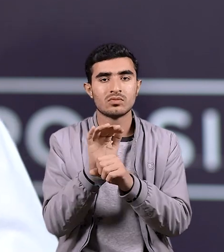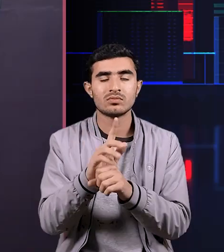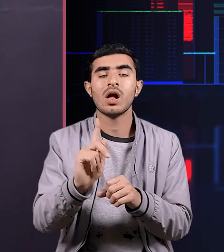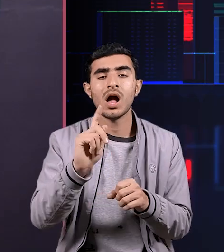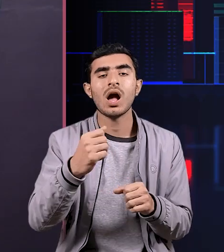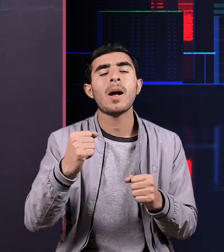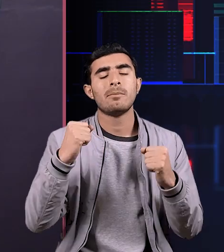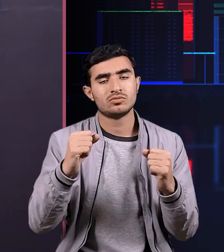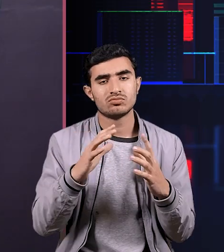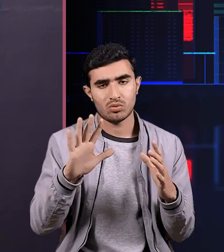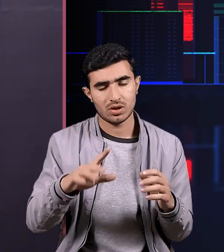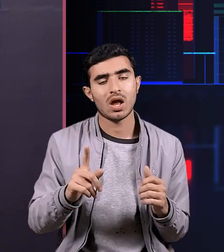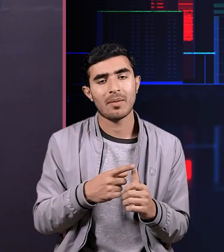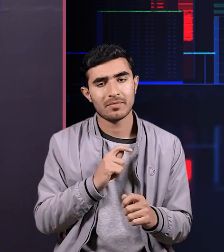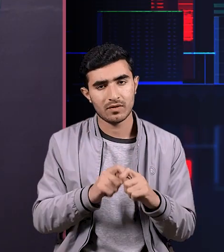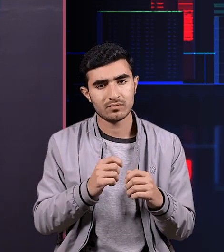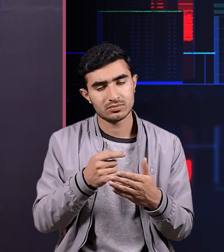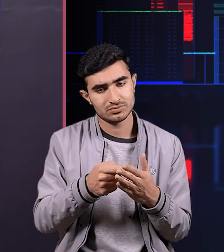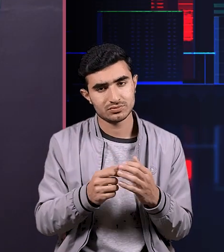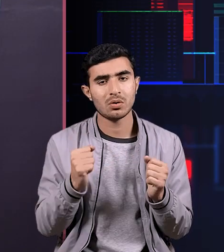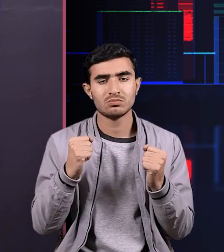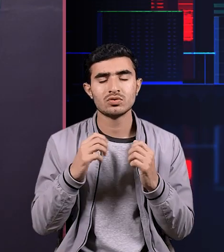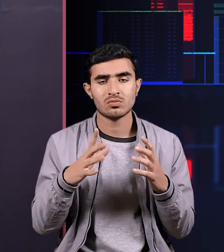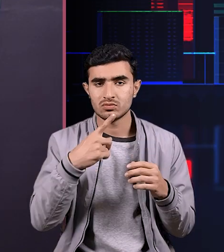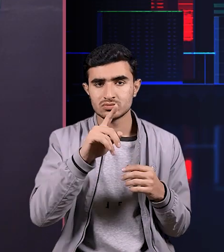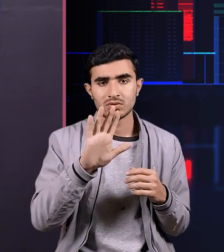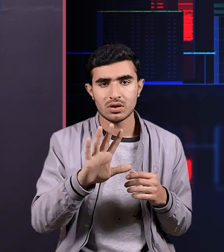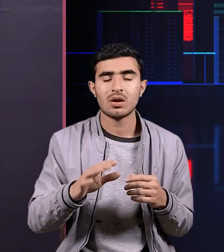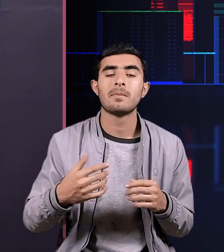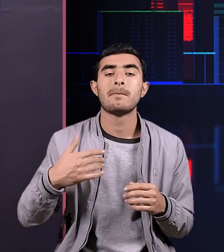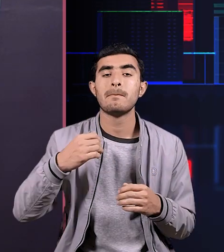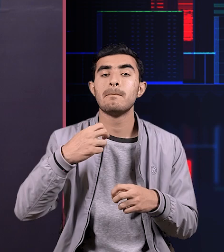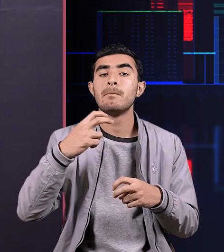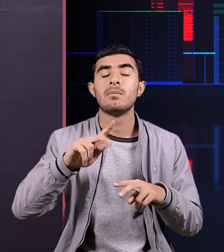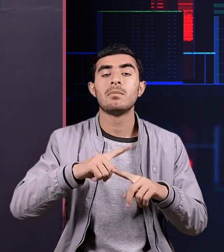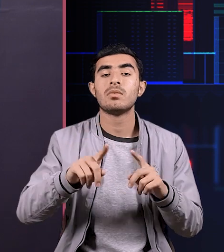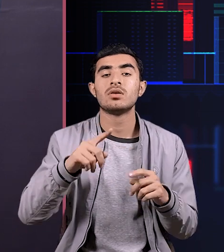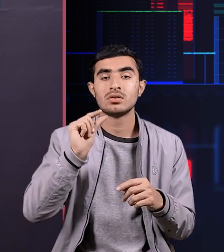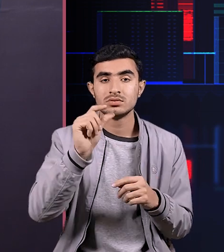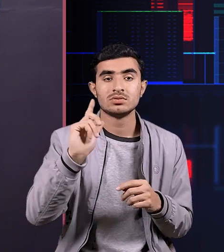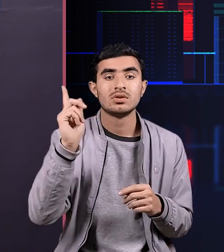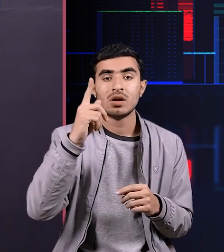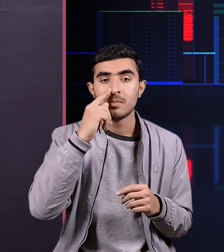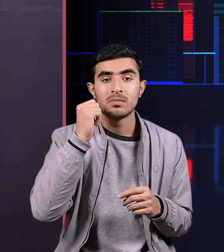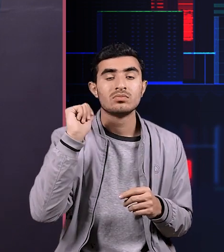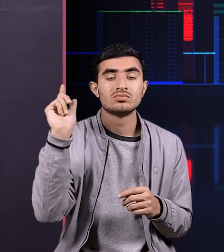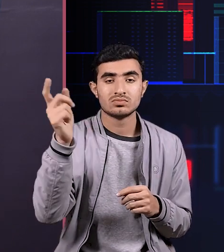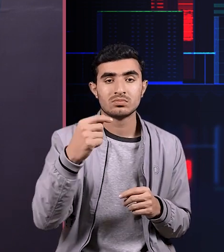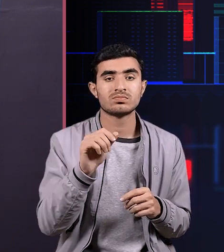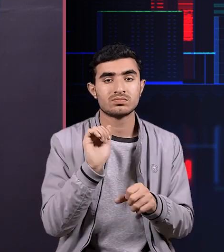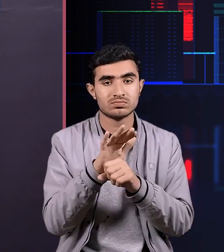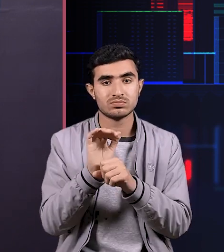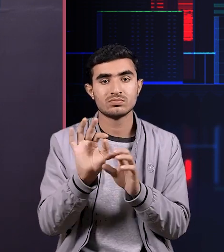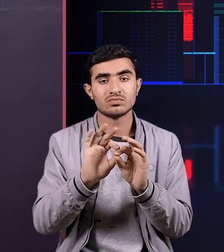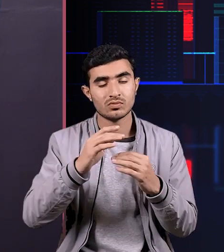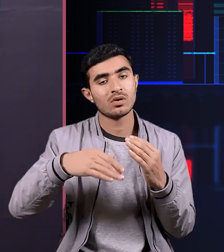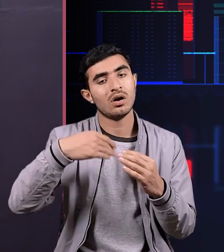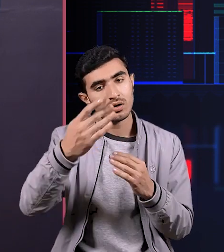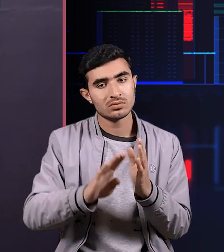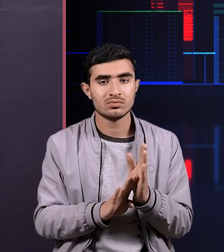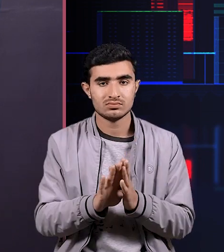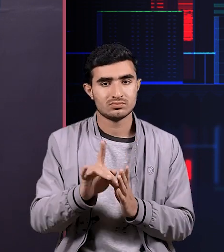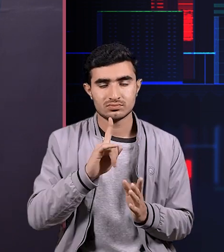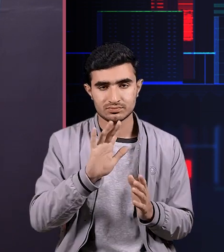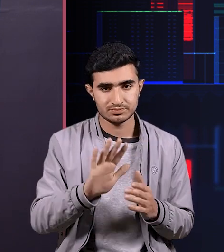ना करें। द होल गेम, द सक्सेस लाइज इन योर ओन ओरिजिनल कंटेंट। उसमें थोड़ा टाइम लगता है, आपको ओरिजिनल कंटेंट क्रिएट करना है, ओरिजिनल